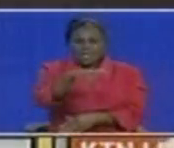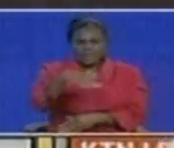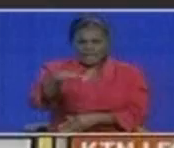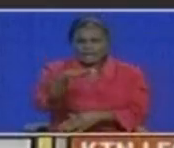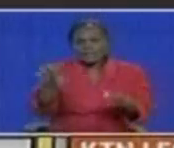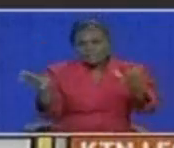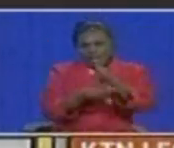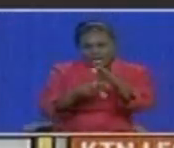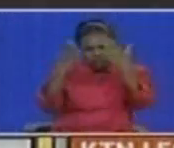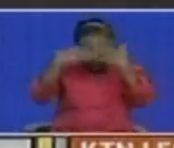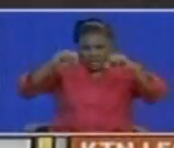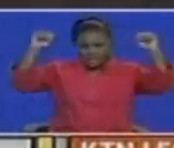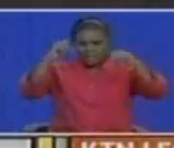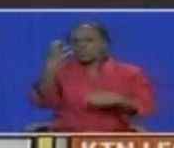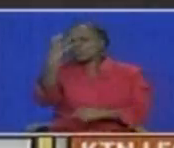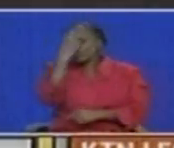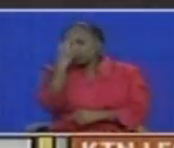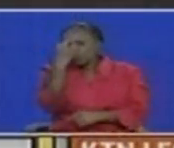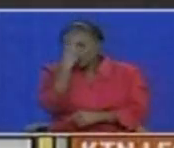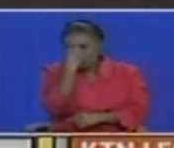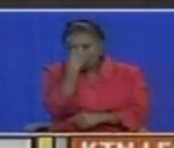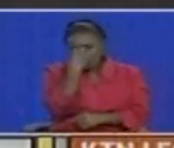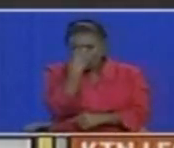naibu rais William Ruto,